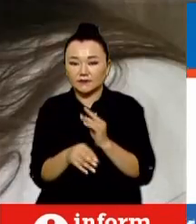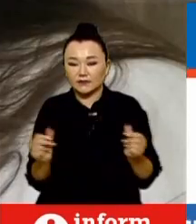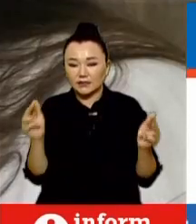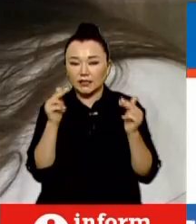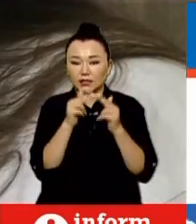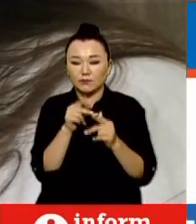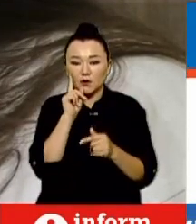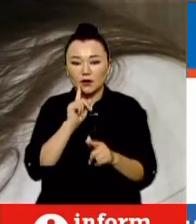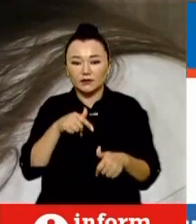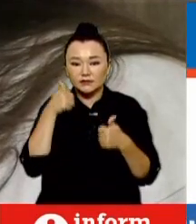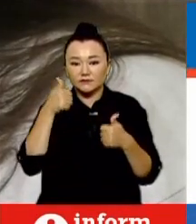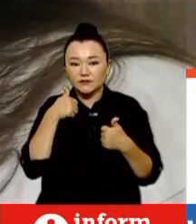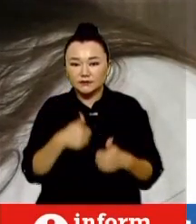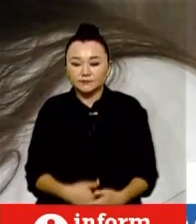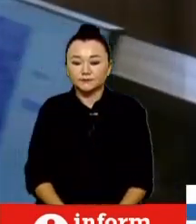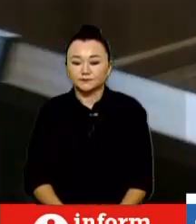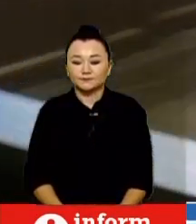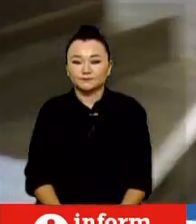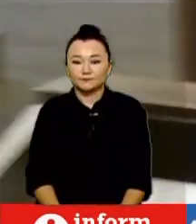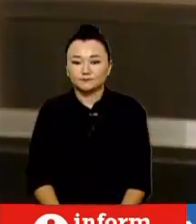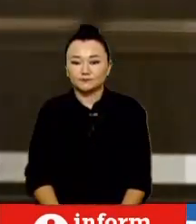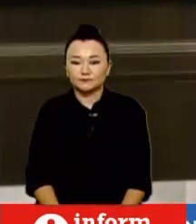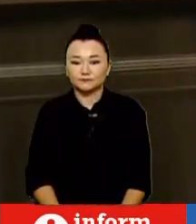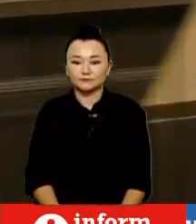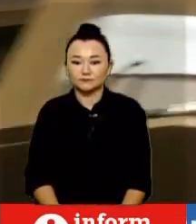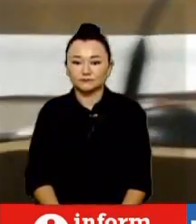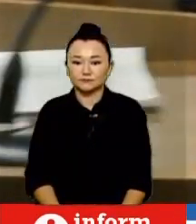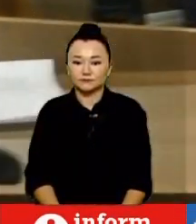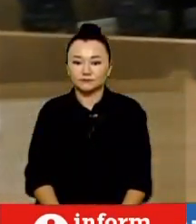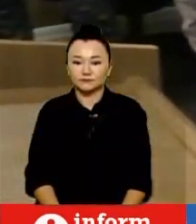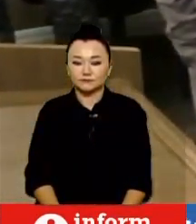пока неизвестно. Динара Нургалиева, Дидар Елеуф, Информбюро, Астана.